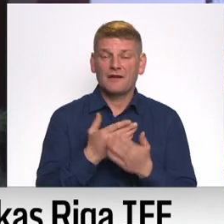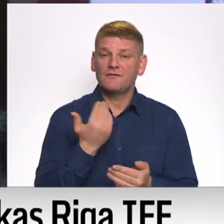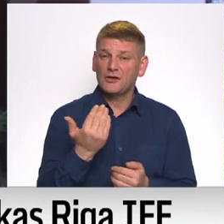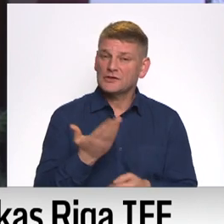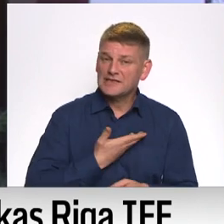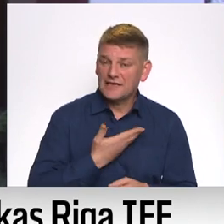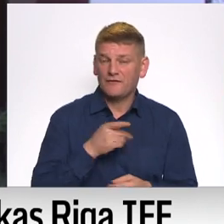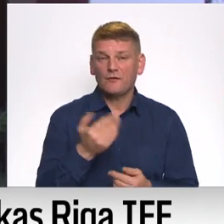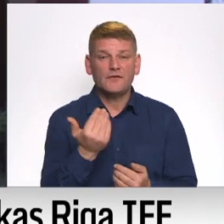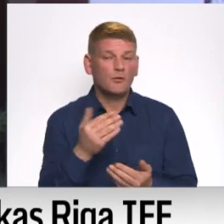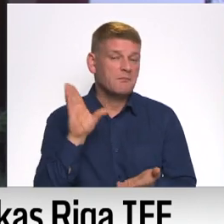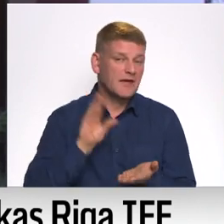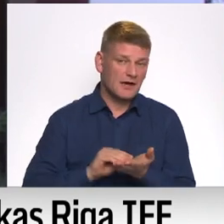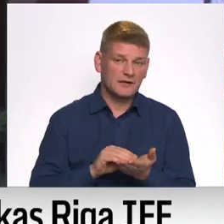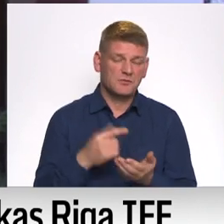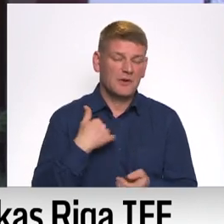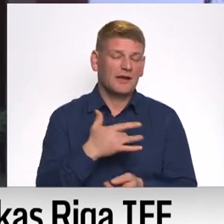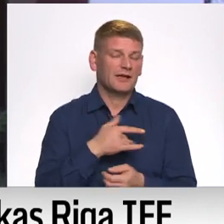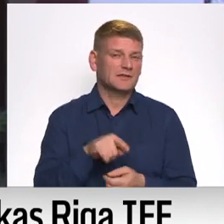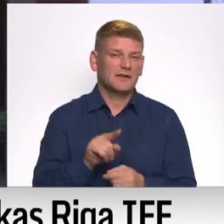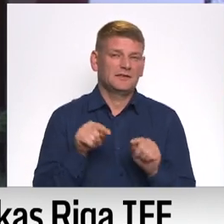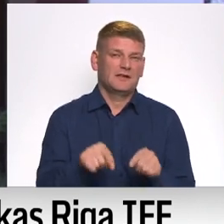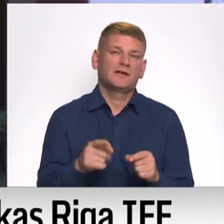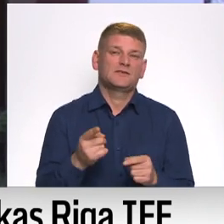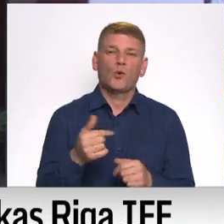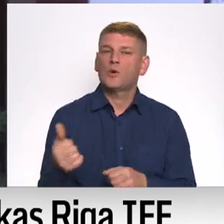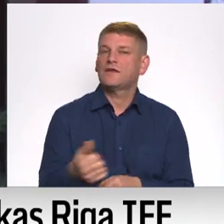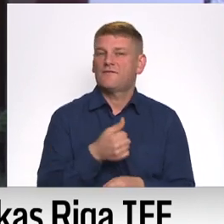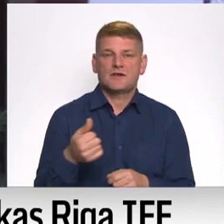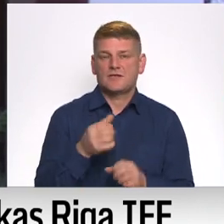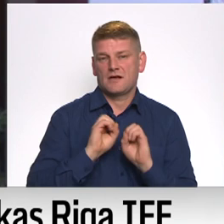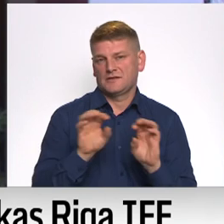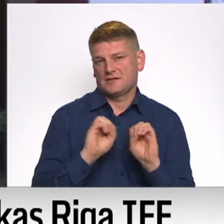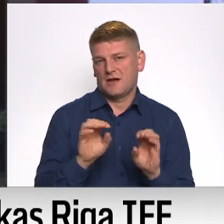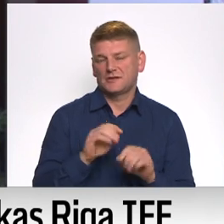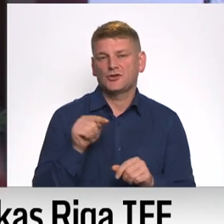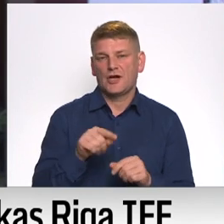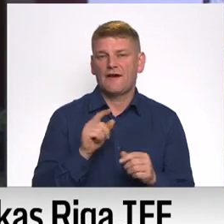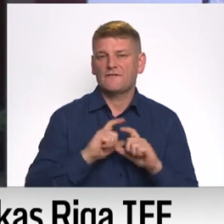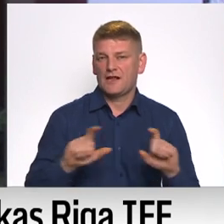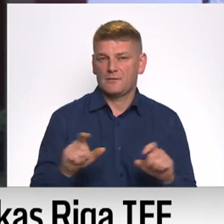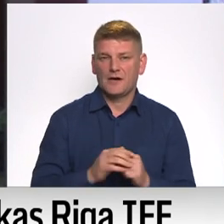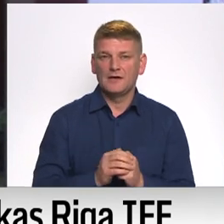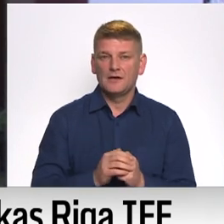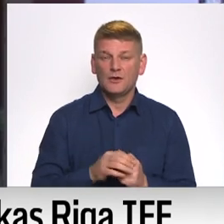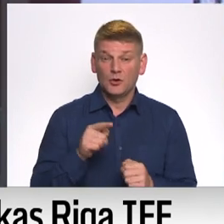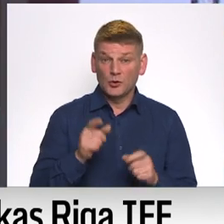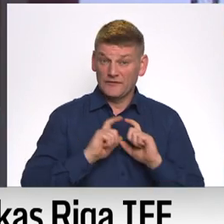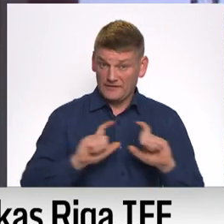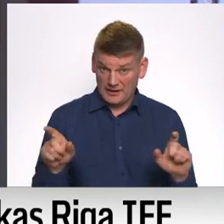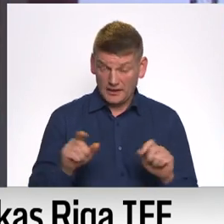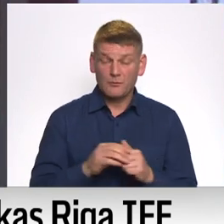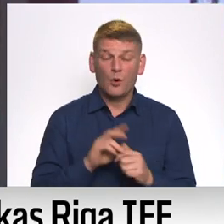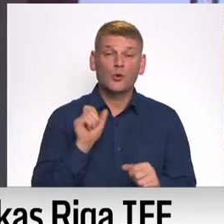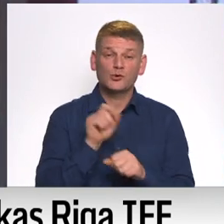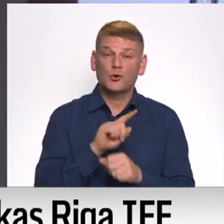viņu pieredzi, un man liekas, ka tā ir tāda, nu, tas ir tāds universāls stāsts šajā filmā. Un jūsu filma uzdod